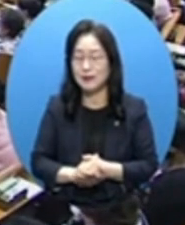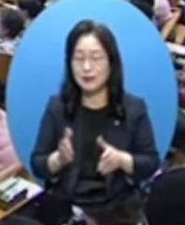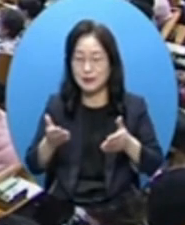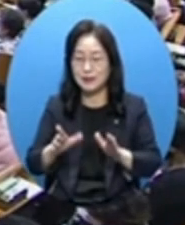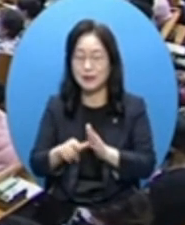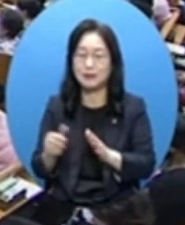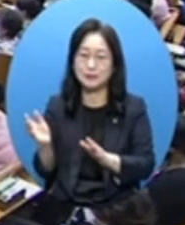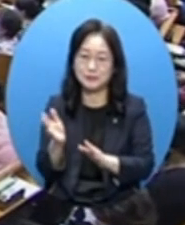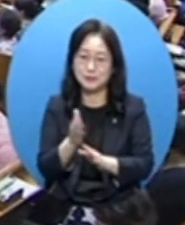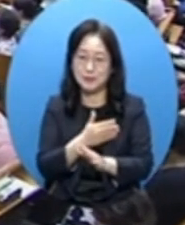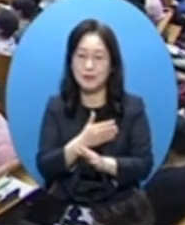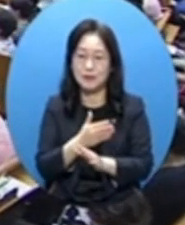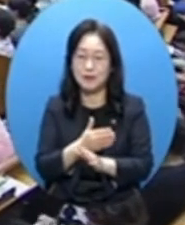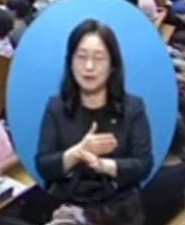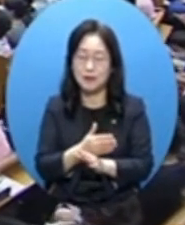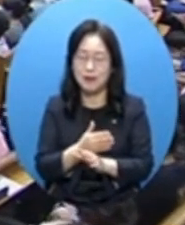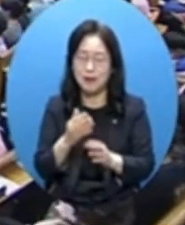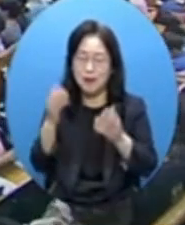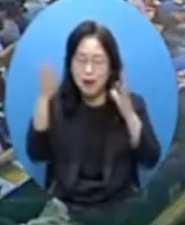태어날 때부터 미숙아로서